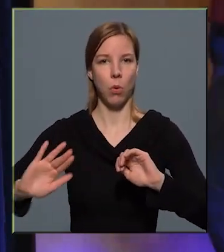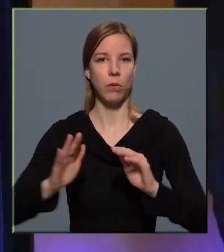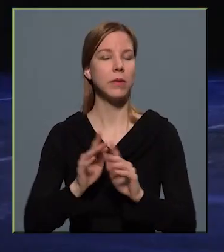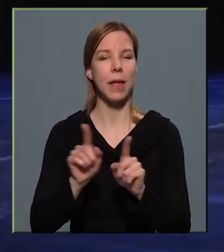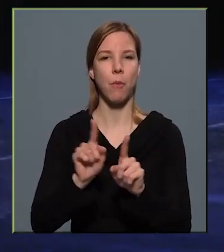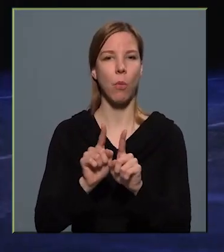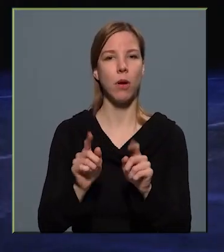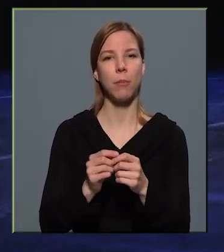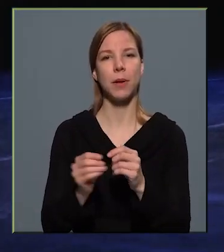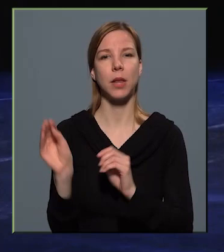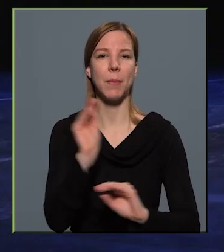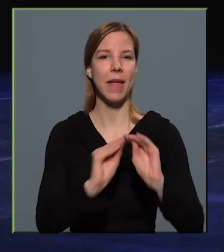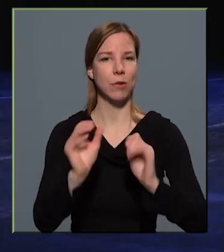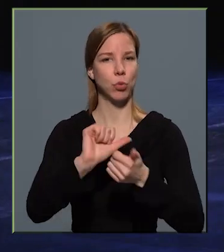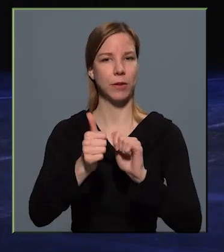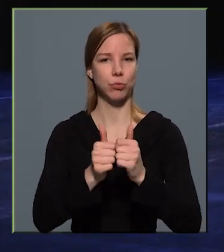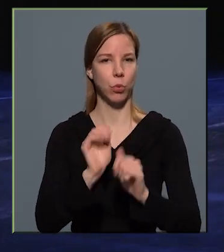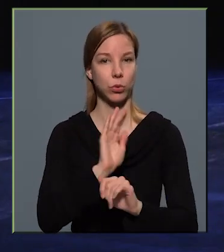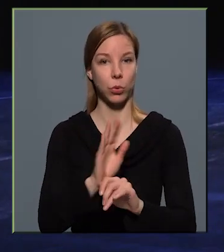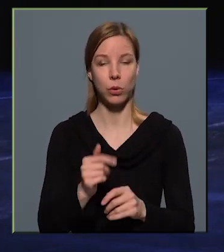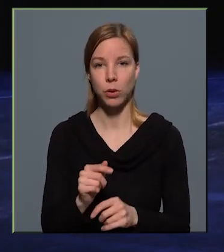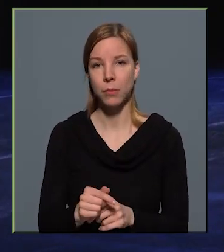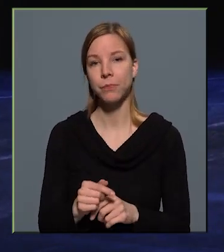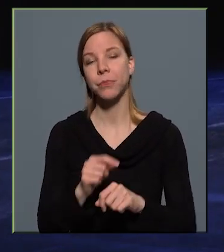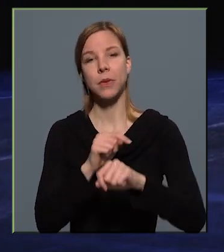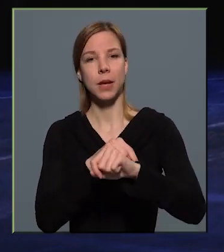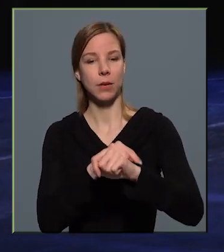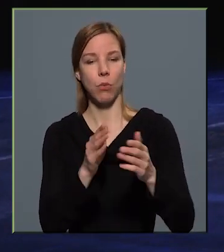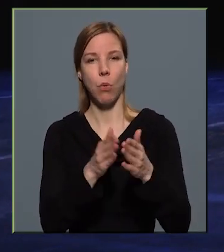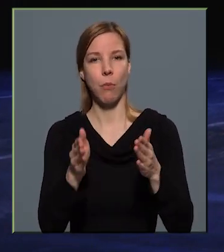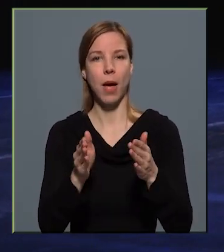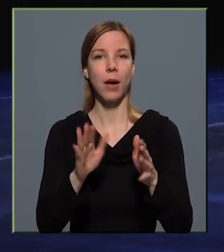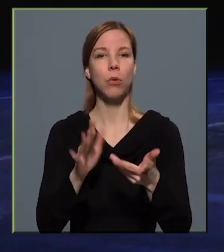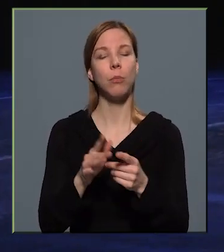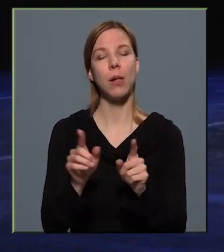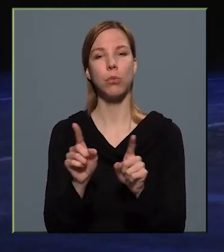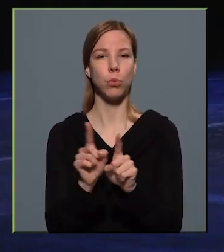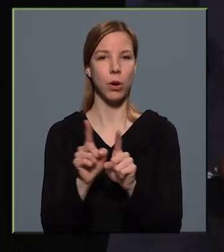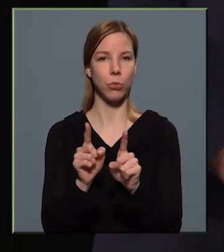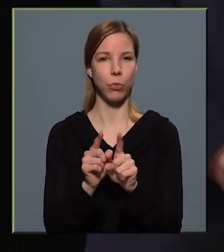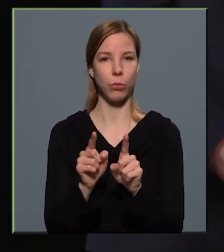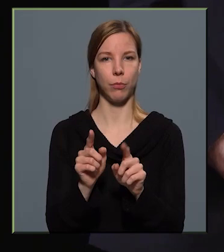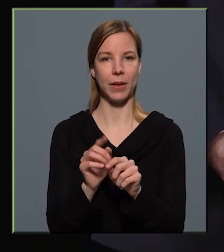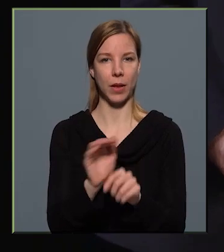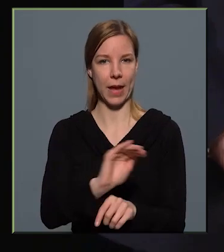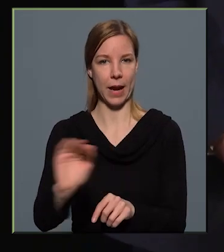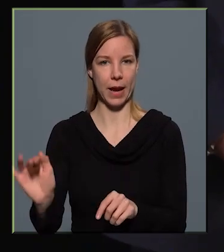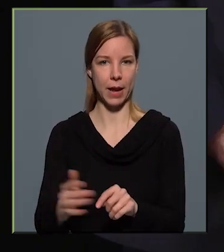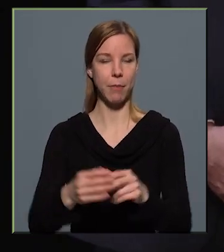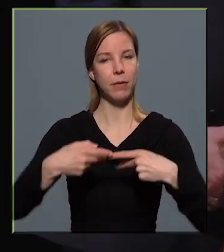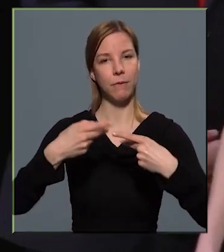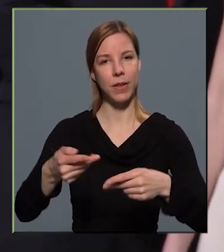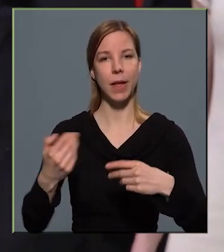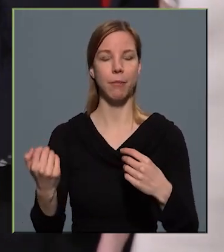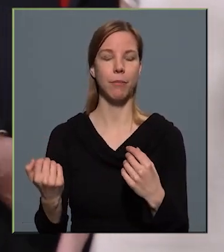egyesületi sportolók számára, illetve időben körülbelül ugyanúgy tagozódik. Én is akkor edzem, amikor a gyerekeimbe mennek